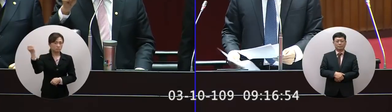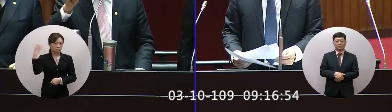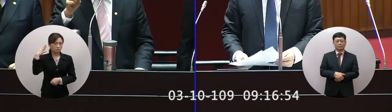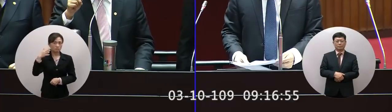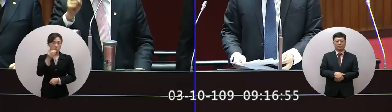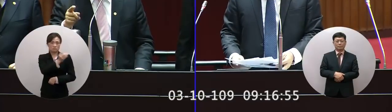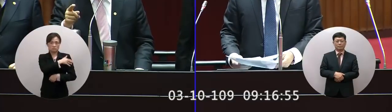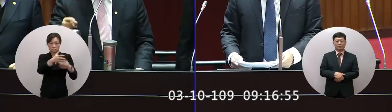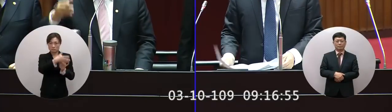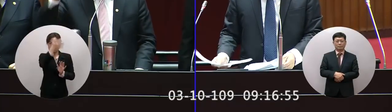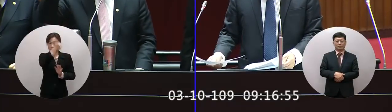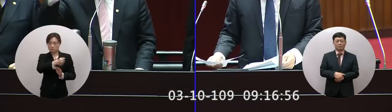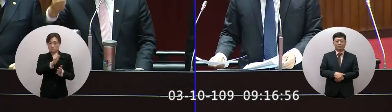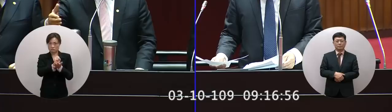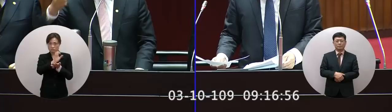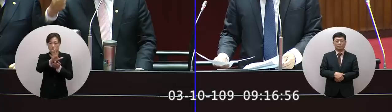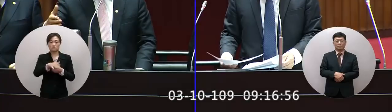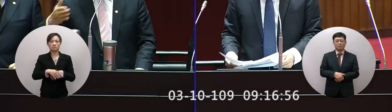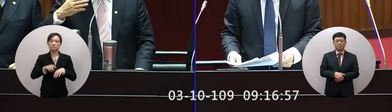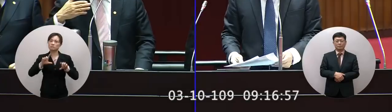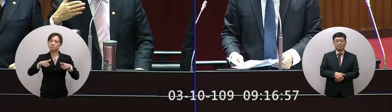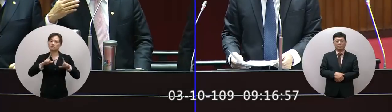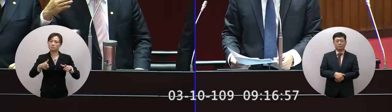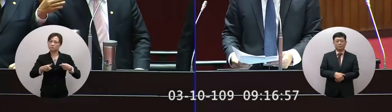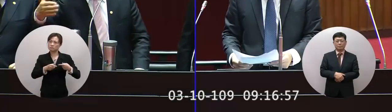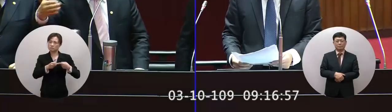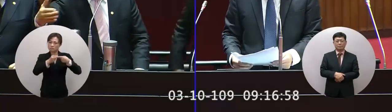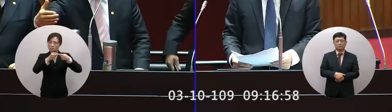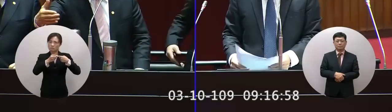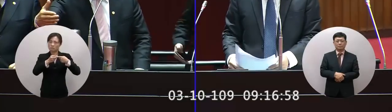官陈时中的报告，就是说大概第一波